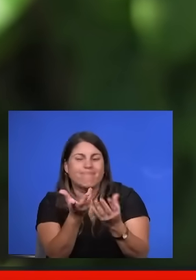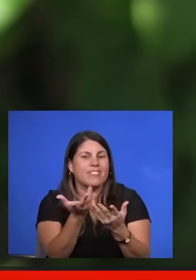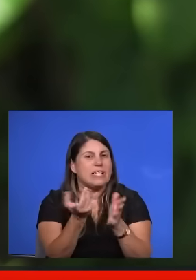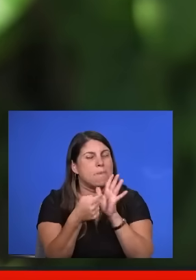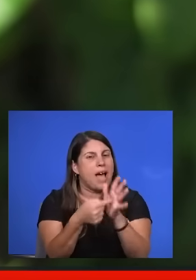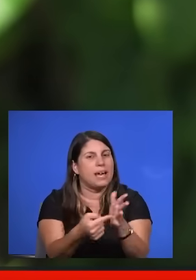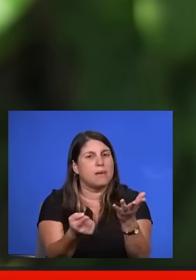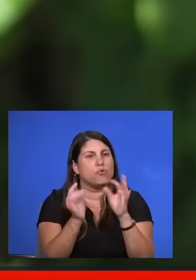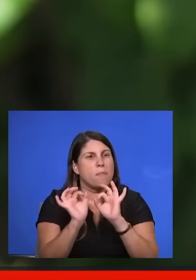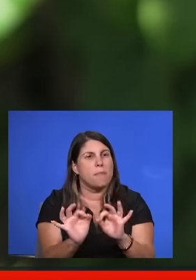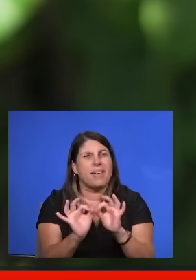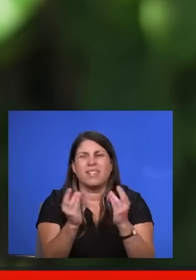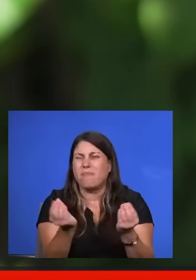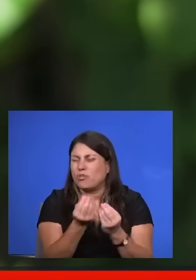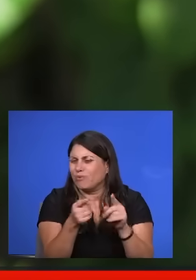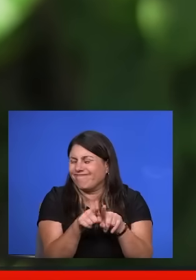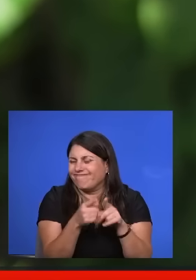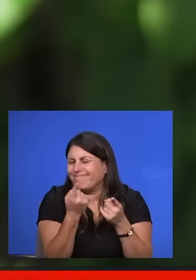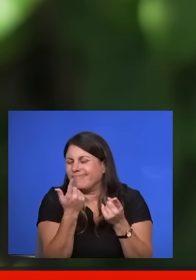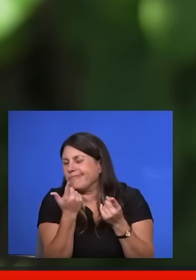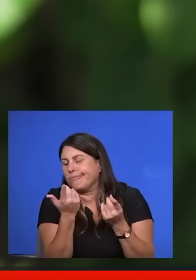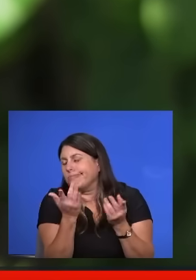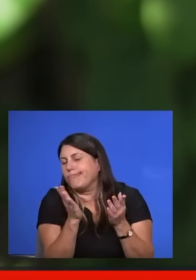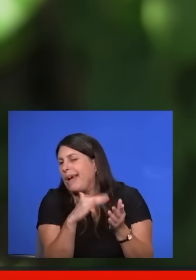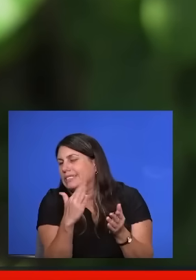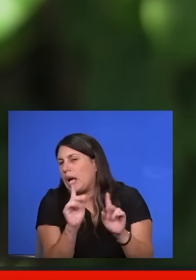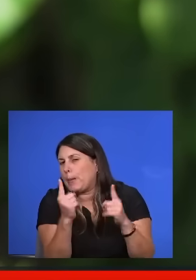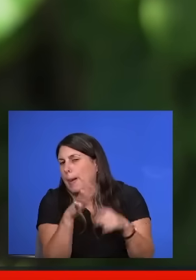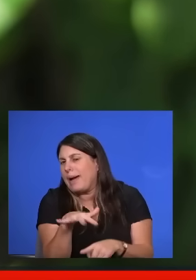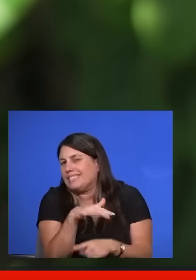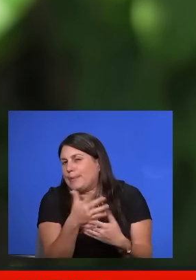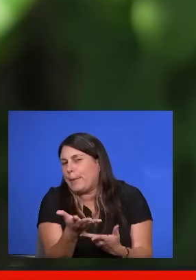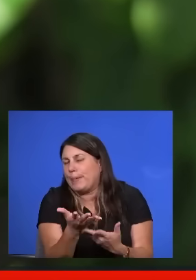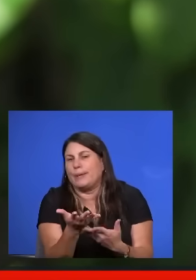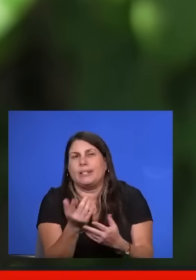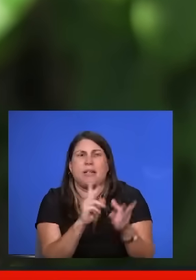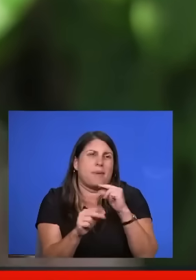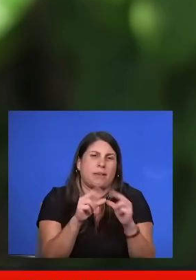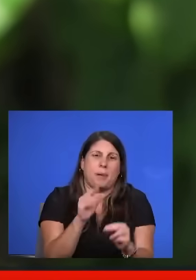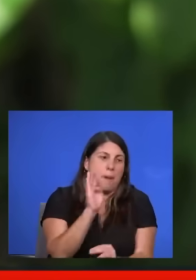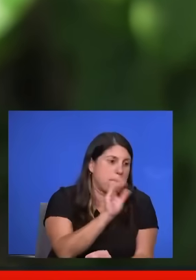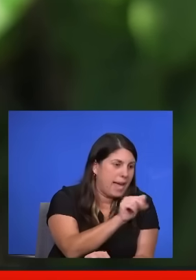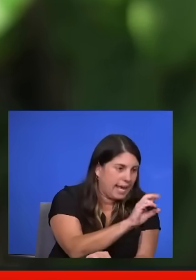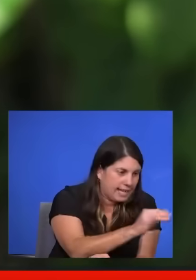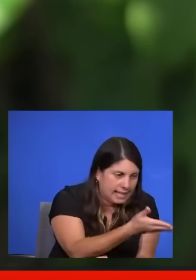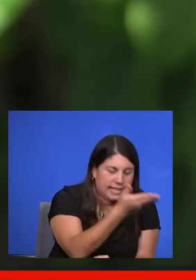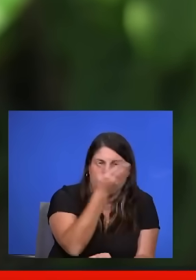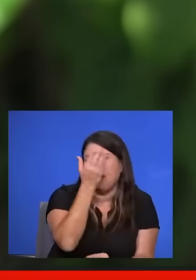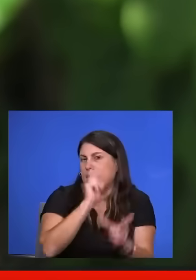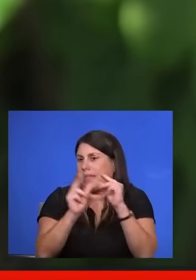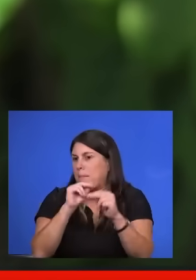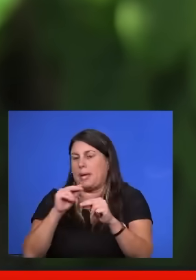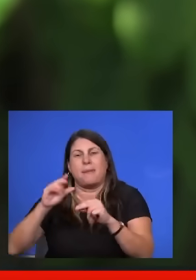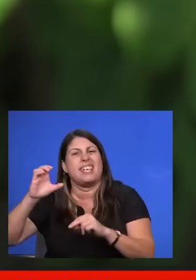משהו מסריח קורה באזור הזה. מתחילים לדבר על בערי, מתחילים לדבר על כיסופים, על כל